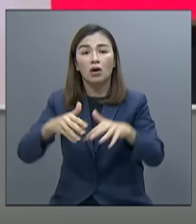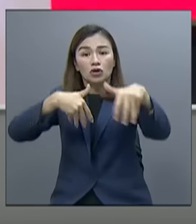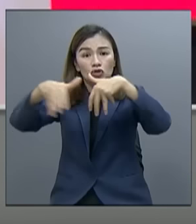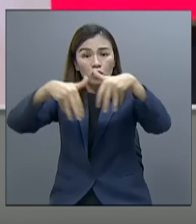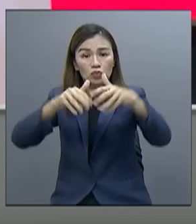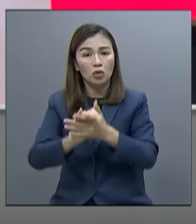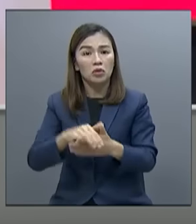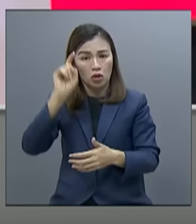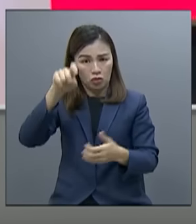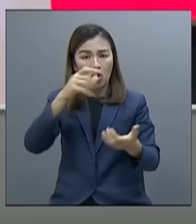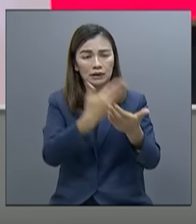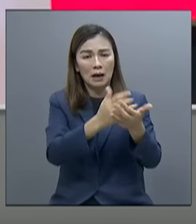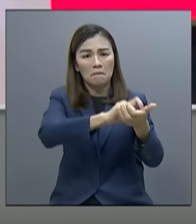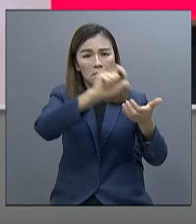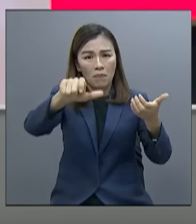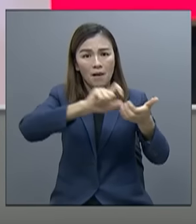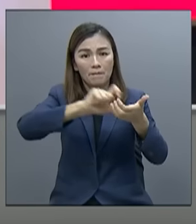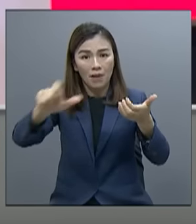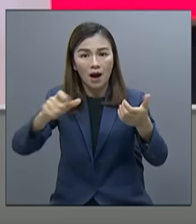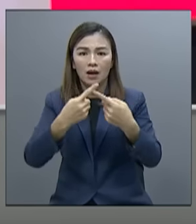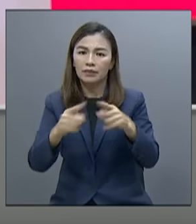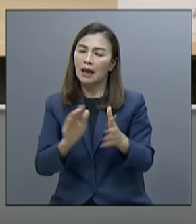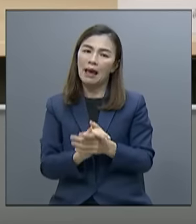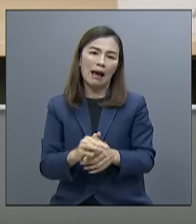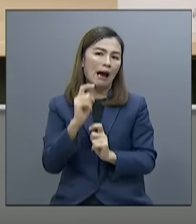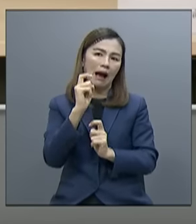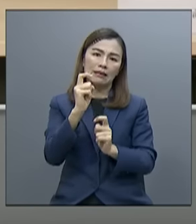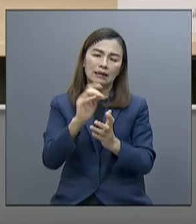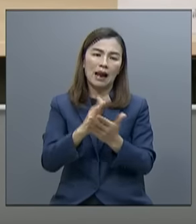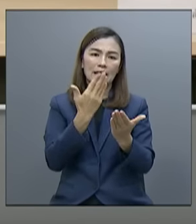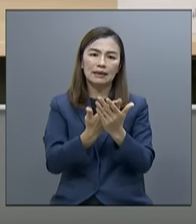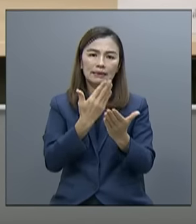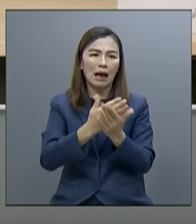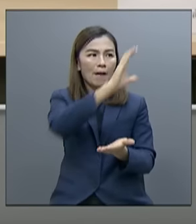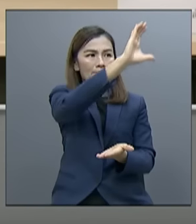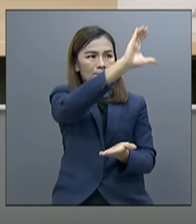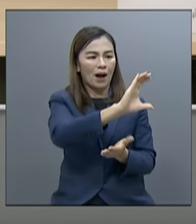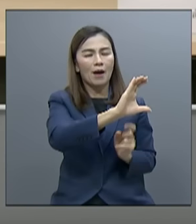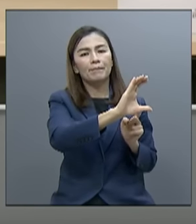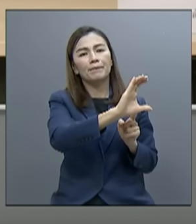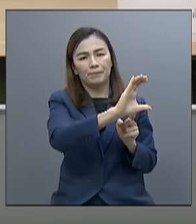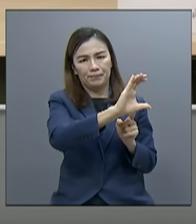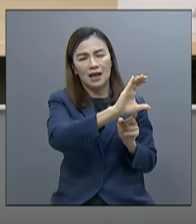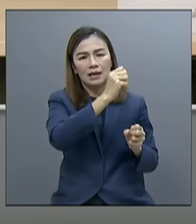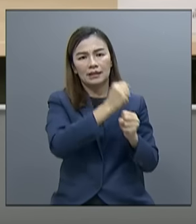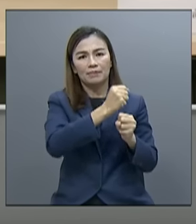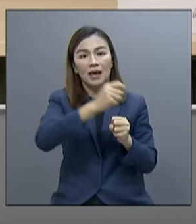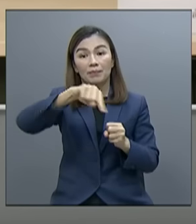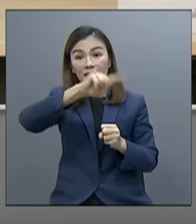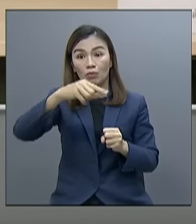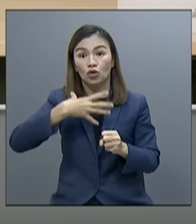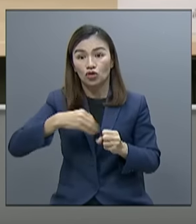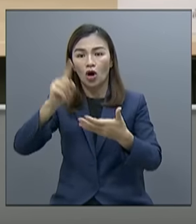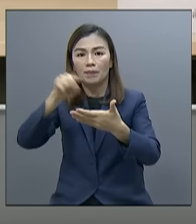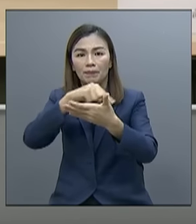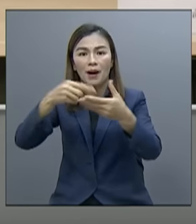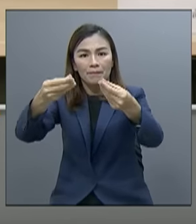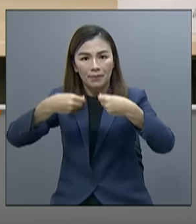ต้องได้แต่มันก็เลยเป็นความเสี่ยงเหมือนกันในเรื่องของการใช้งบประมาณเพื่อที่จะไปสร้างคะแนนนิยมได้อีกทางนึงเหมือนกัน